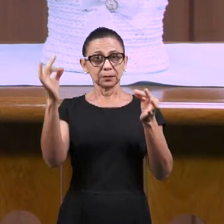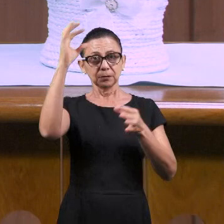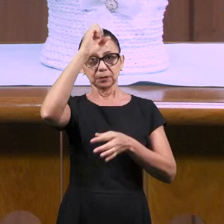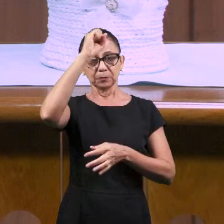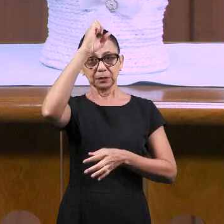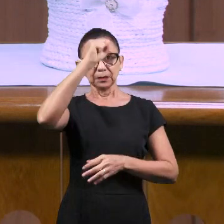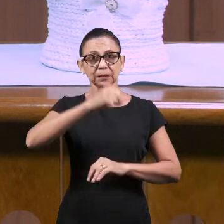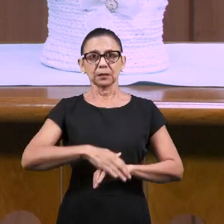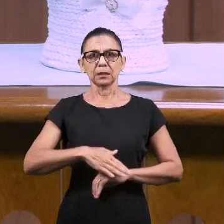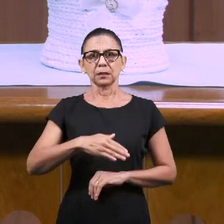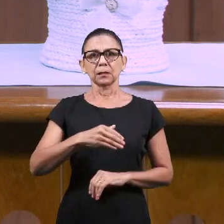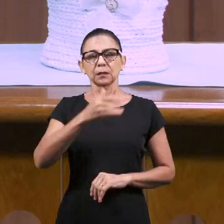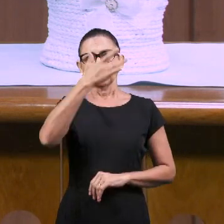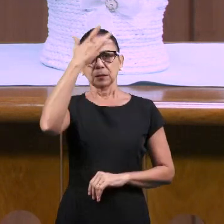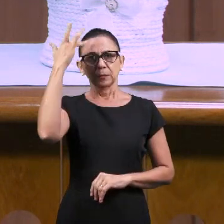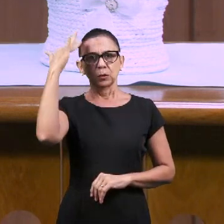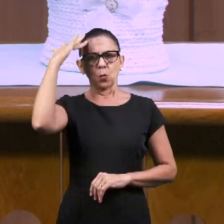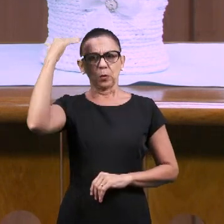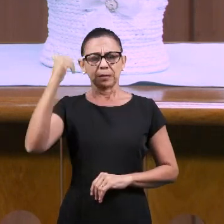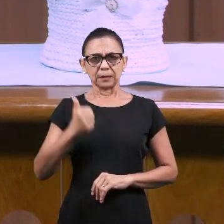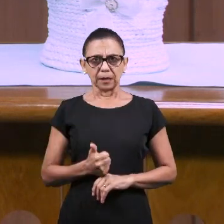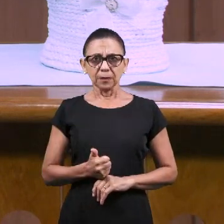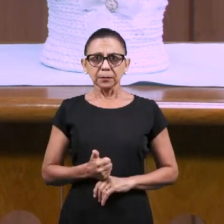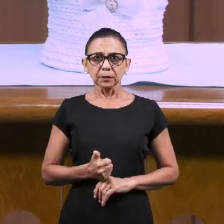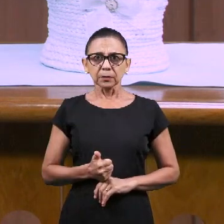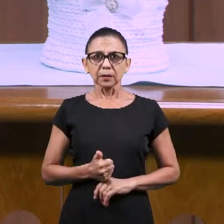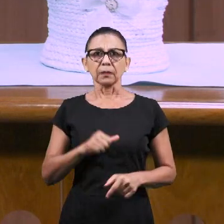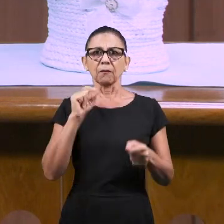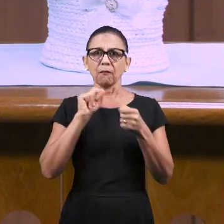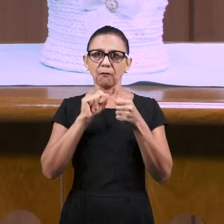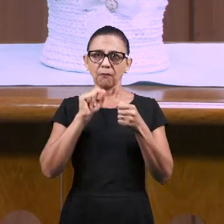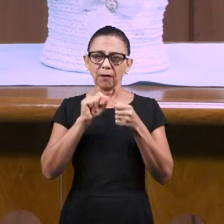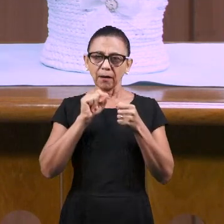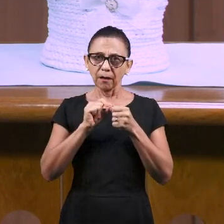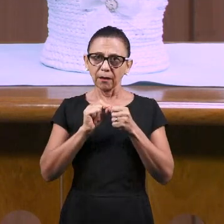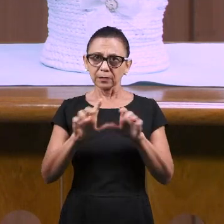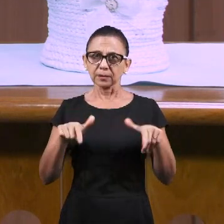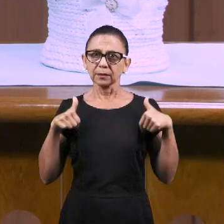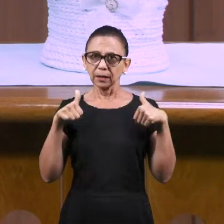problème. Parce que celui qui sait, il fait. C'est ça.